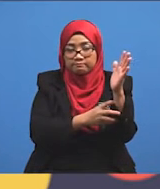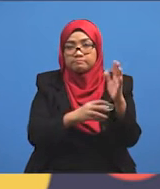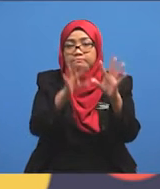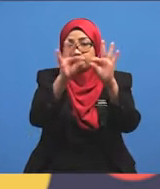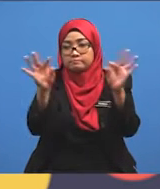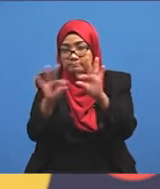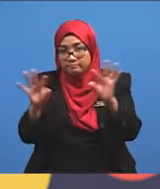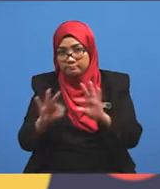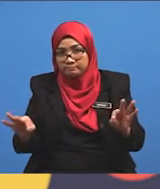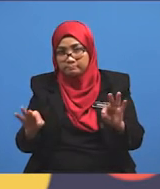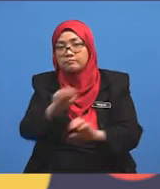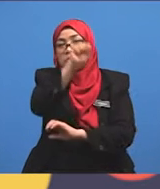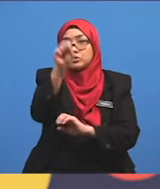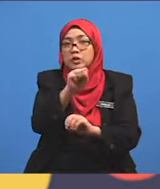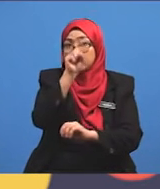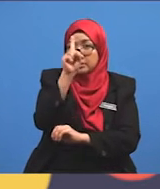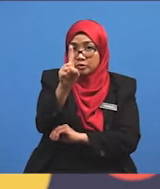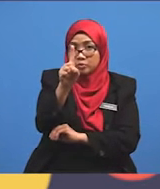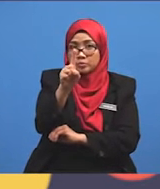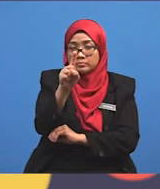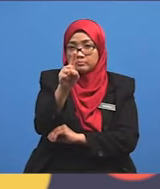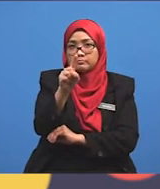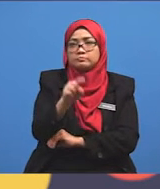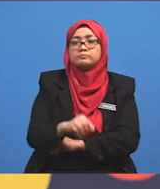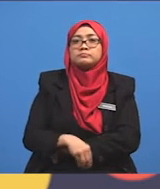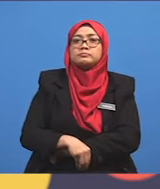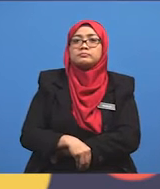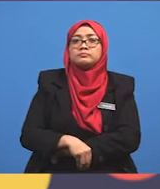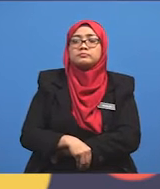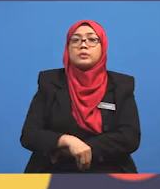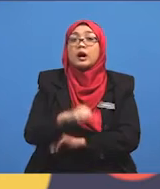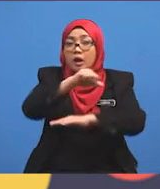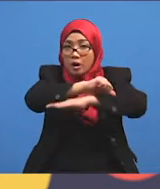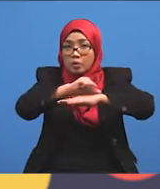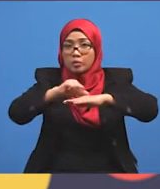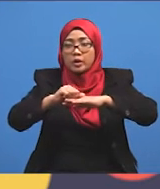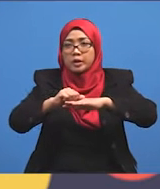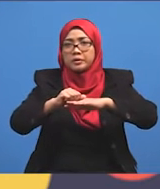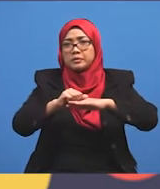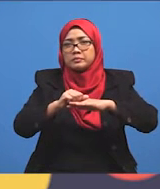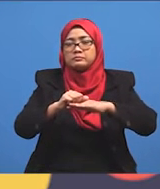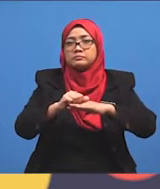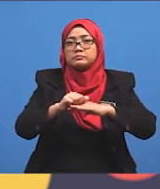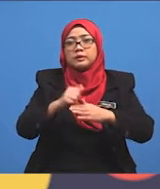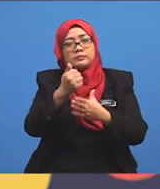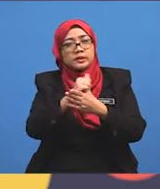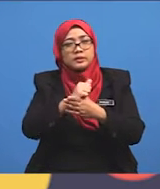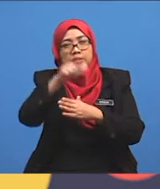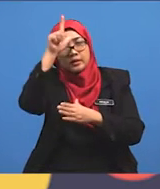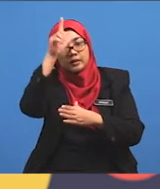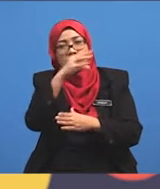Soalan yang pertama, batas aurat lelaki dan perempuan bukan mahram ialah? Cuba jawab